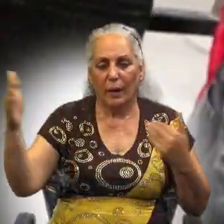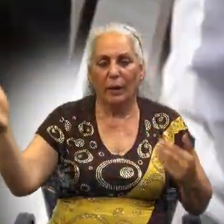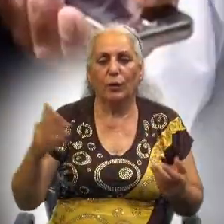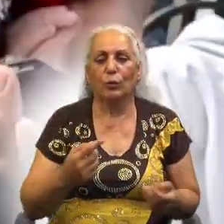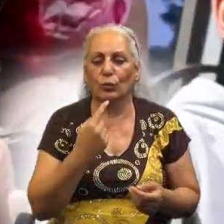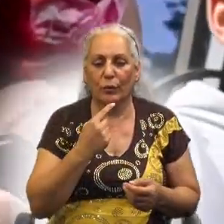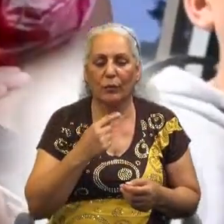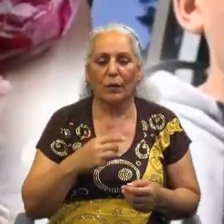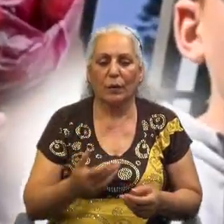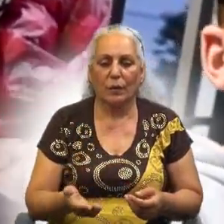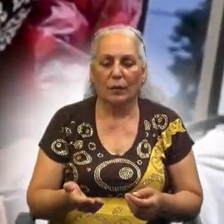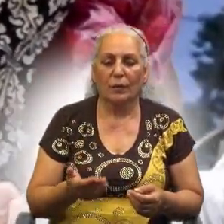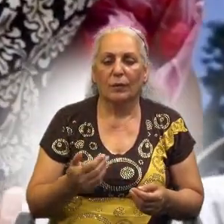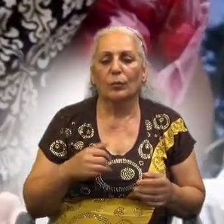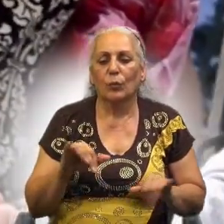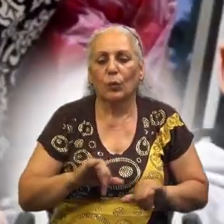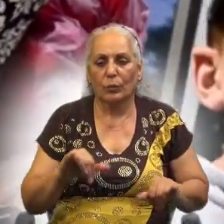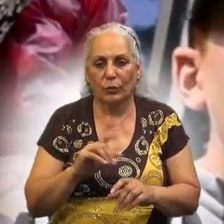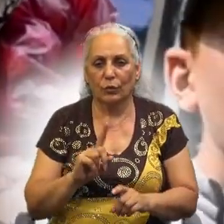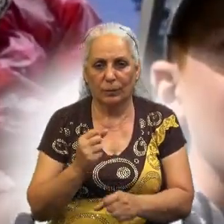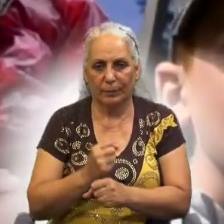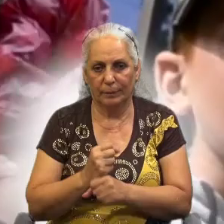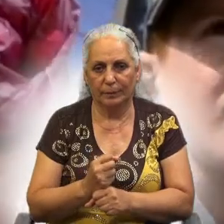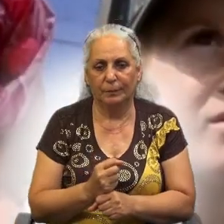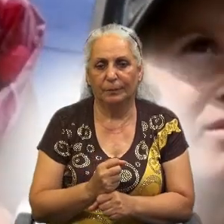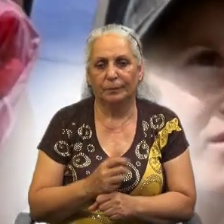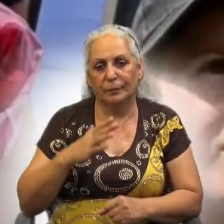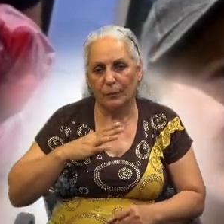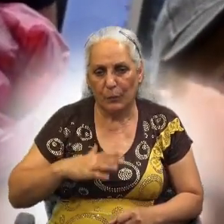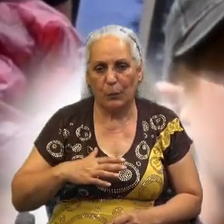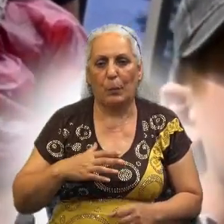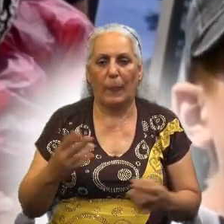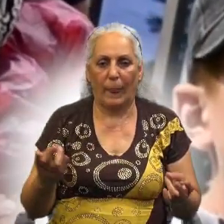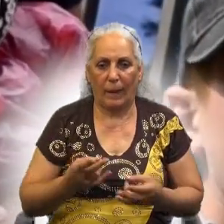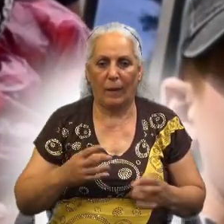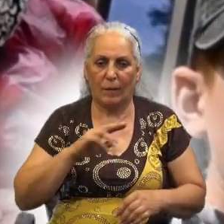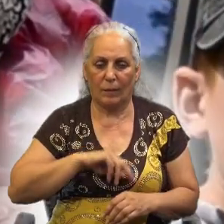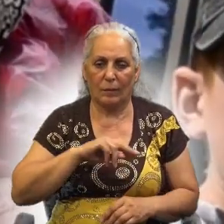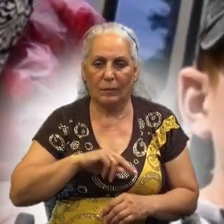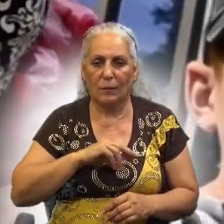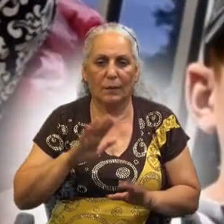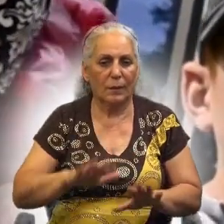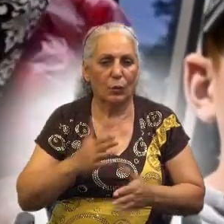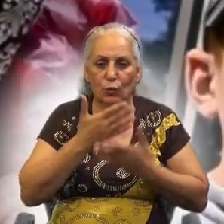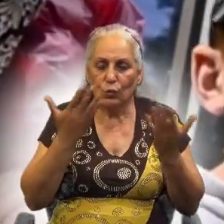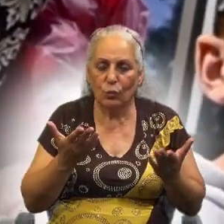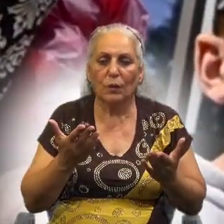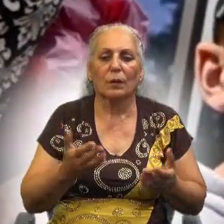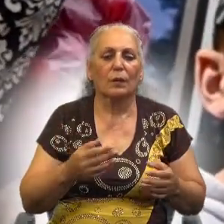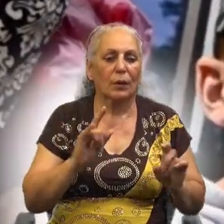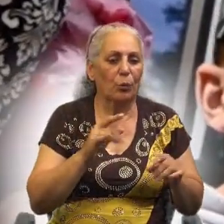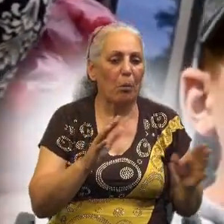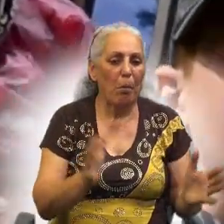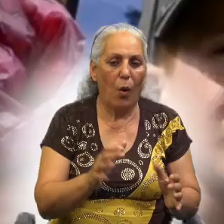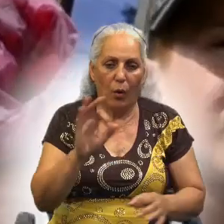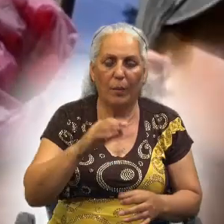Արուտունի շատ, բայց ինչ անեն։ Ինչ անեն, ստիված են, աշխատանքի տեղ չունեն, որ մնան երեխեքին պահեն, ստիված գնացել